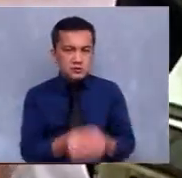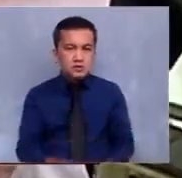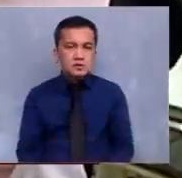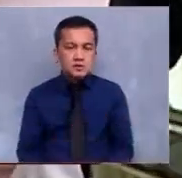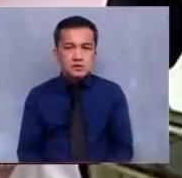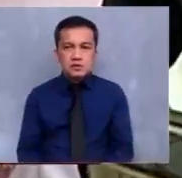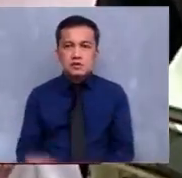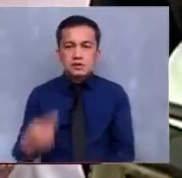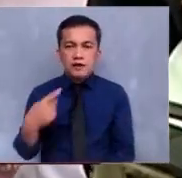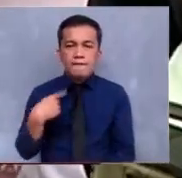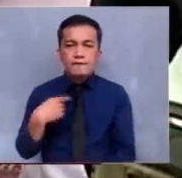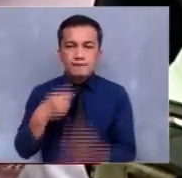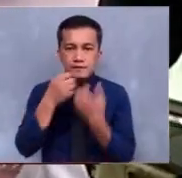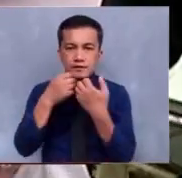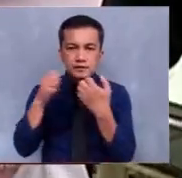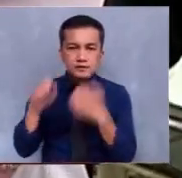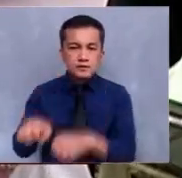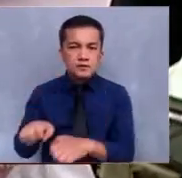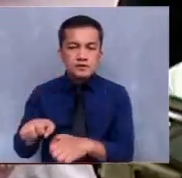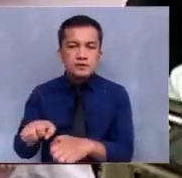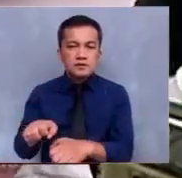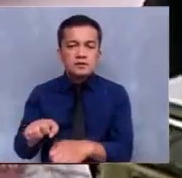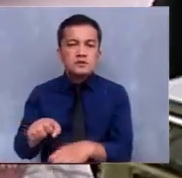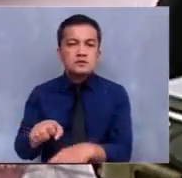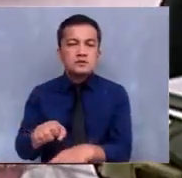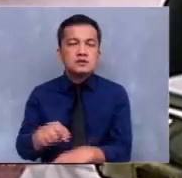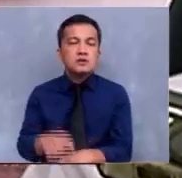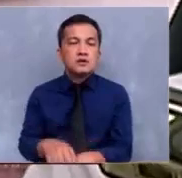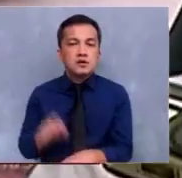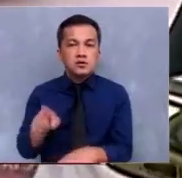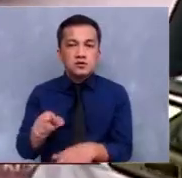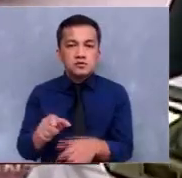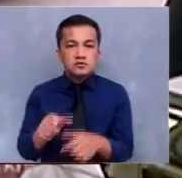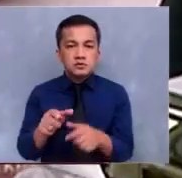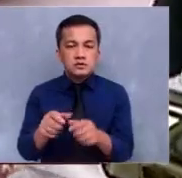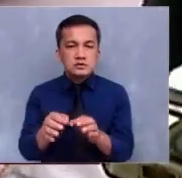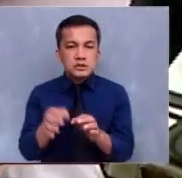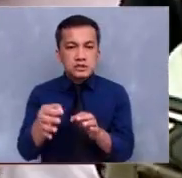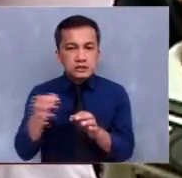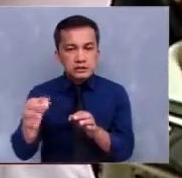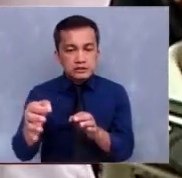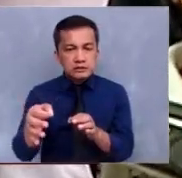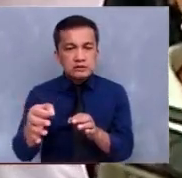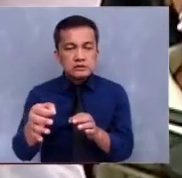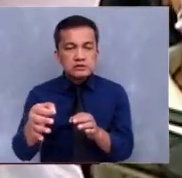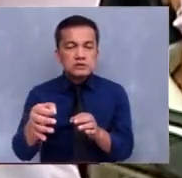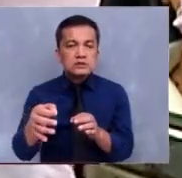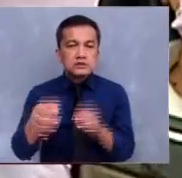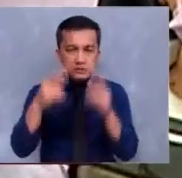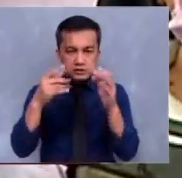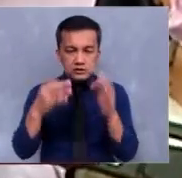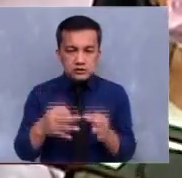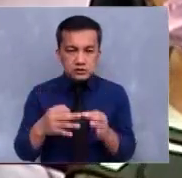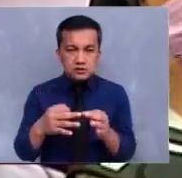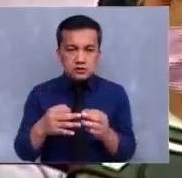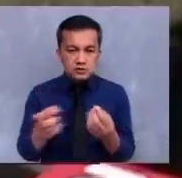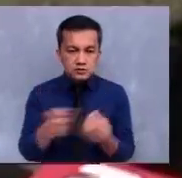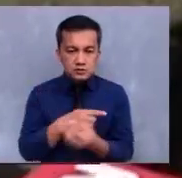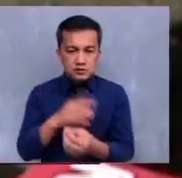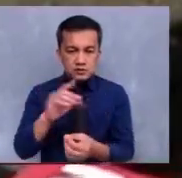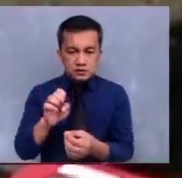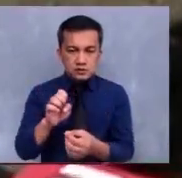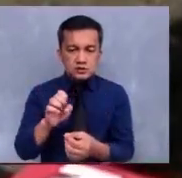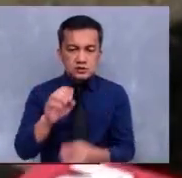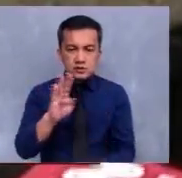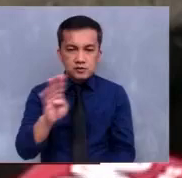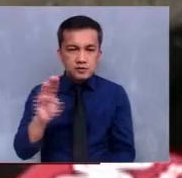evil that are delaying the resolution of the disqualification case of Marcos Jr.